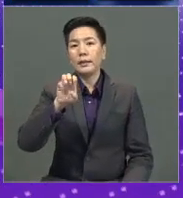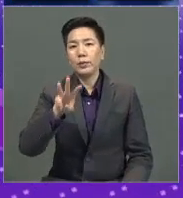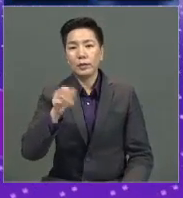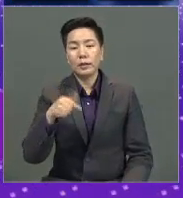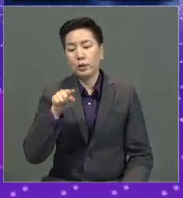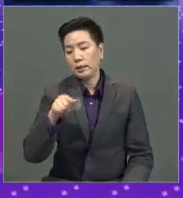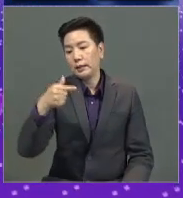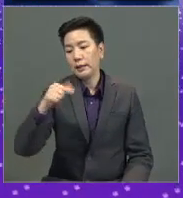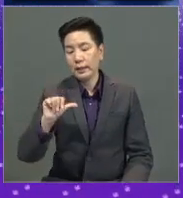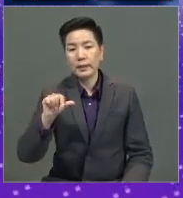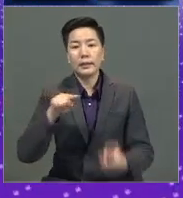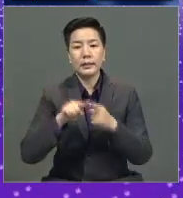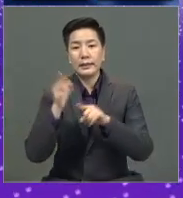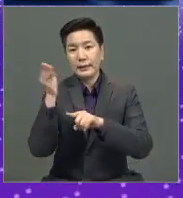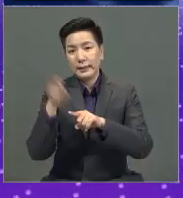www.goal.in.th